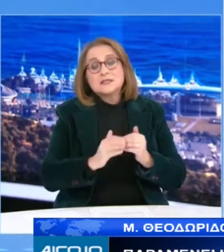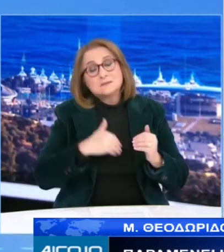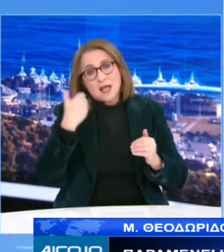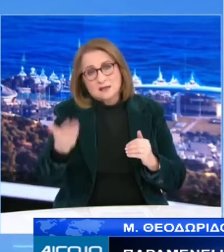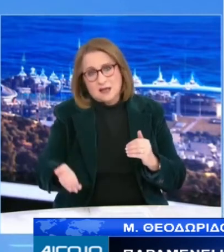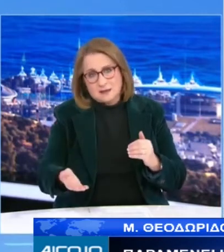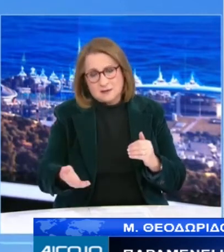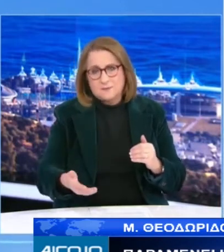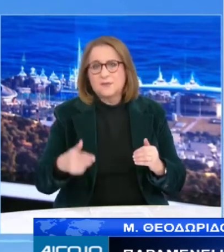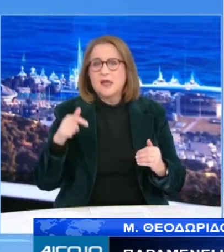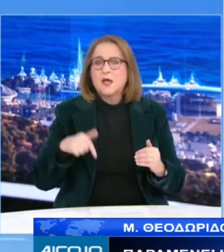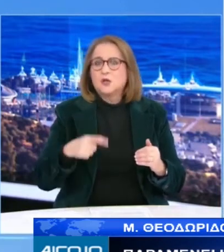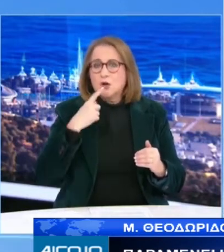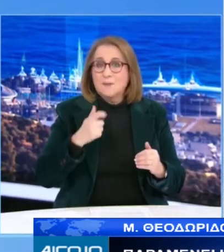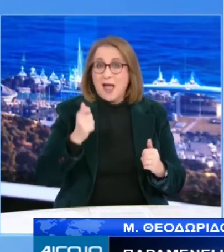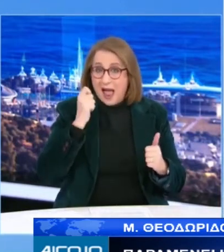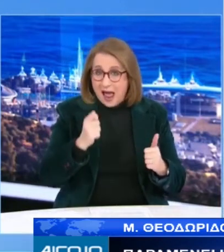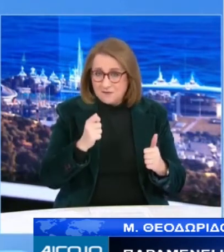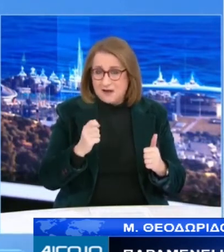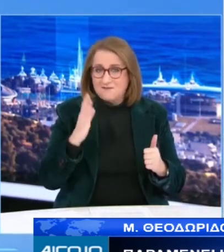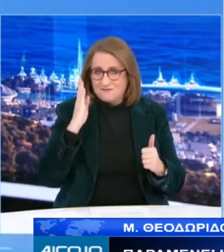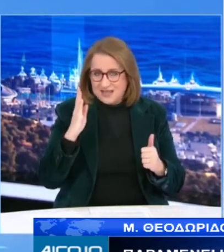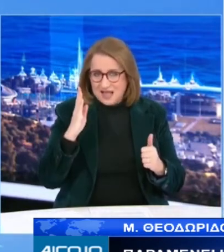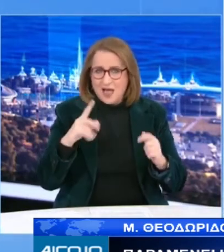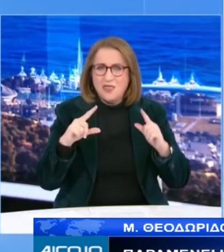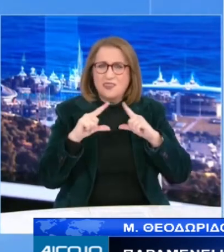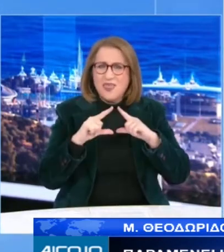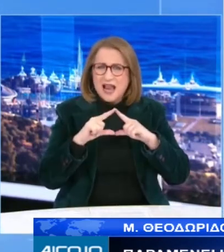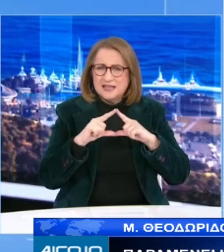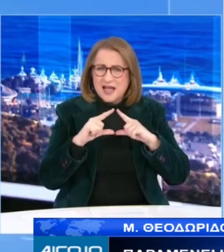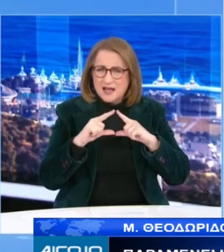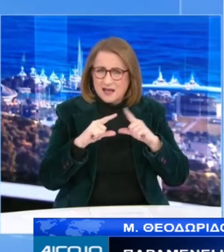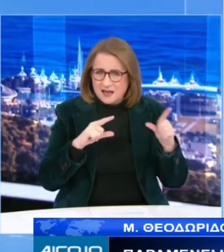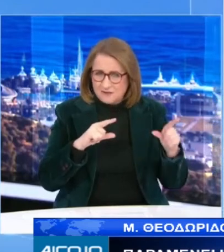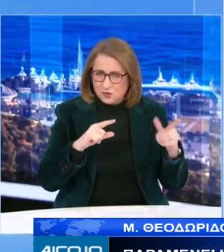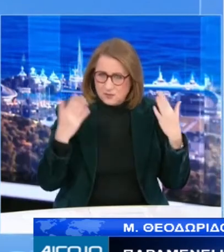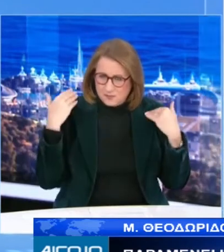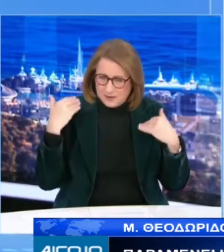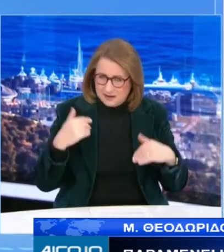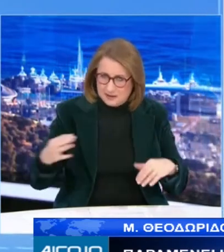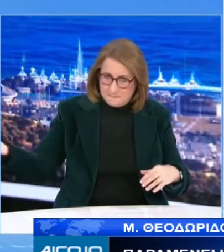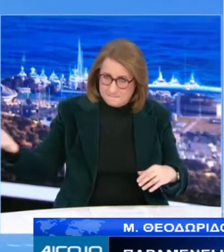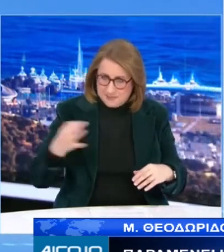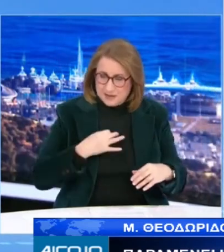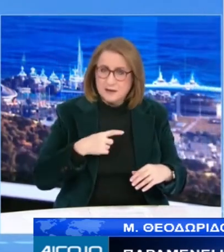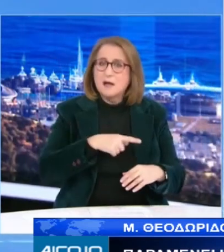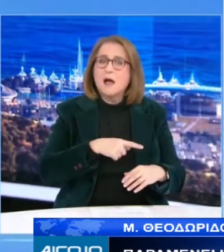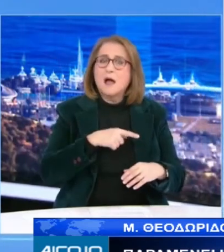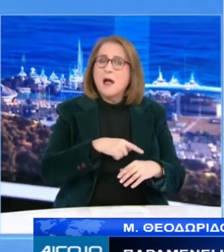στελέχη Α, Β και Δ προσέφερε ισχυρή προστασία